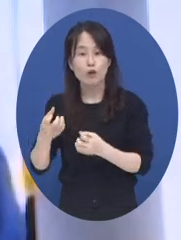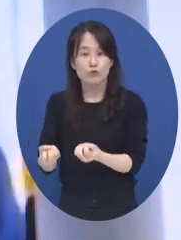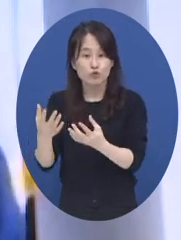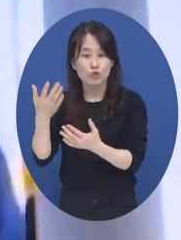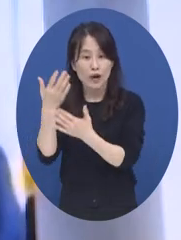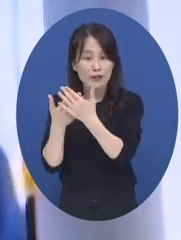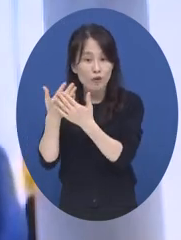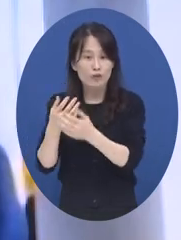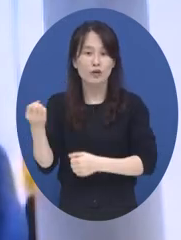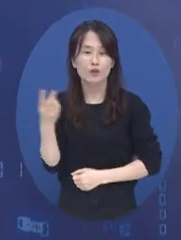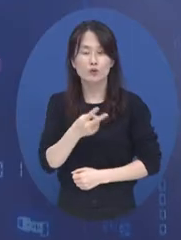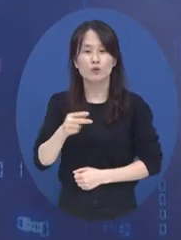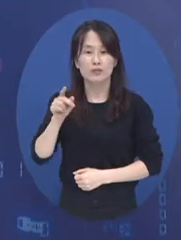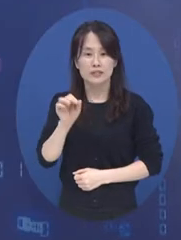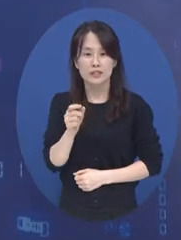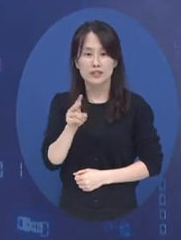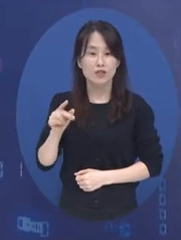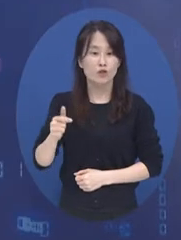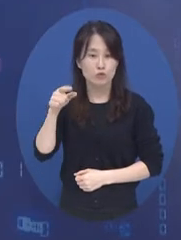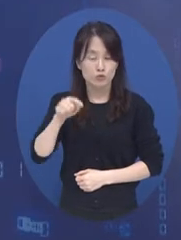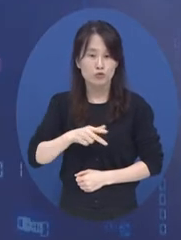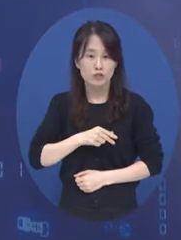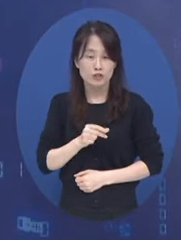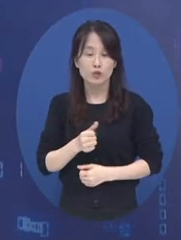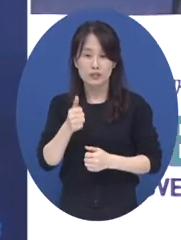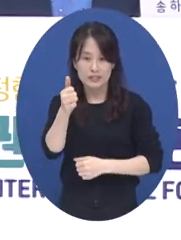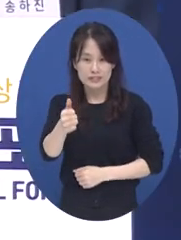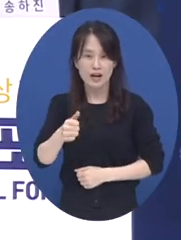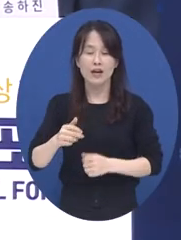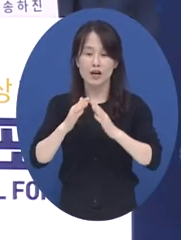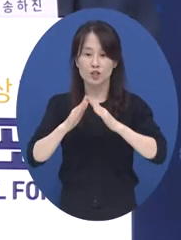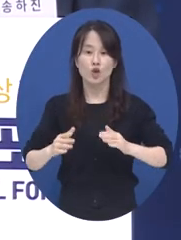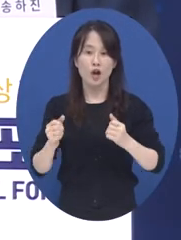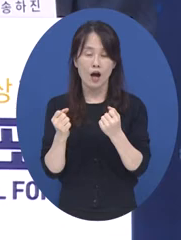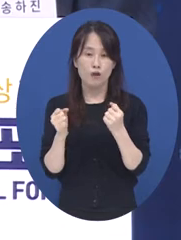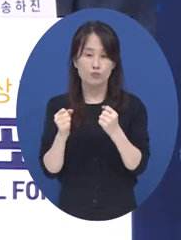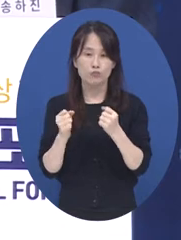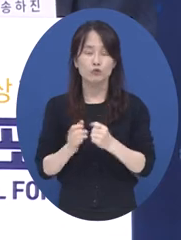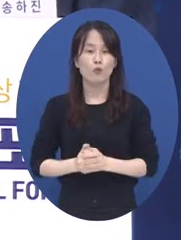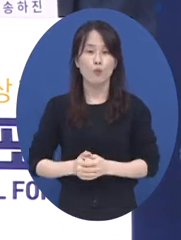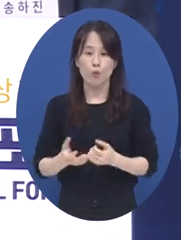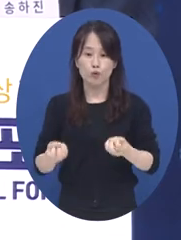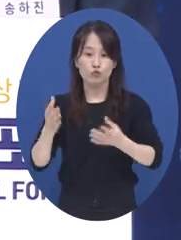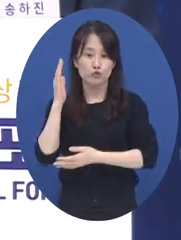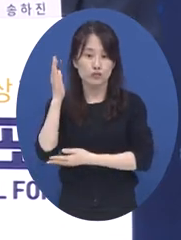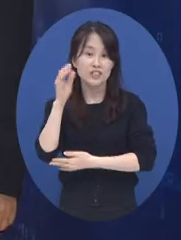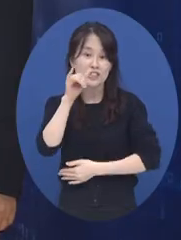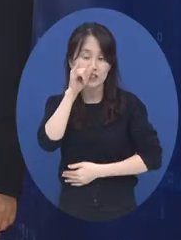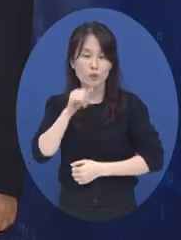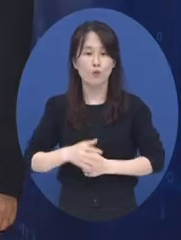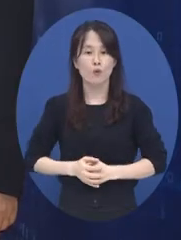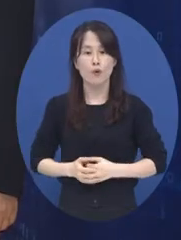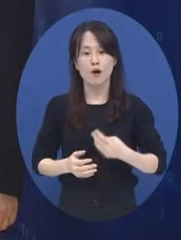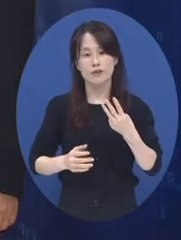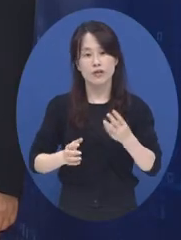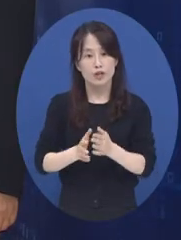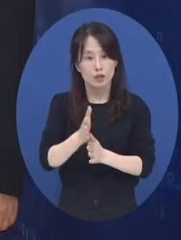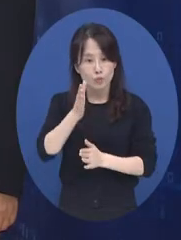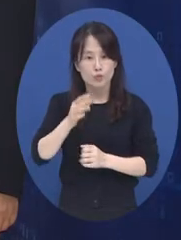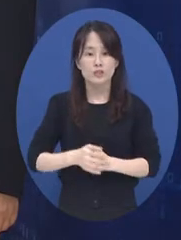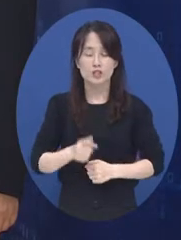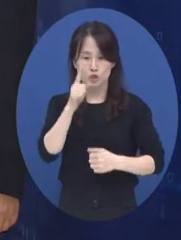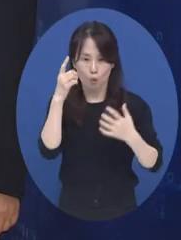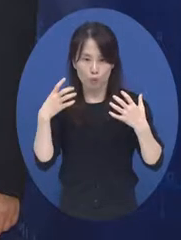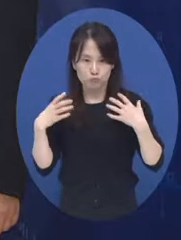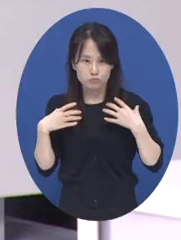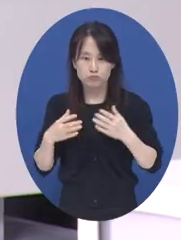축하 메시지와 장현국 경기도의회 의장 송하진 전라북도 도지사 의 축사가 이어졌고 세계 도시 정부